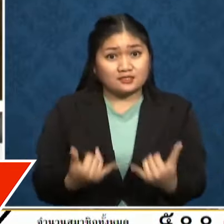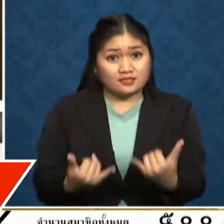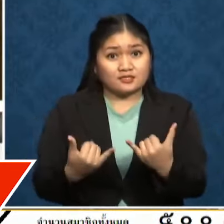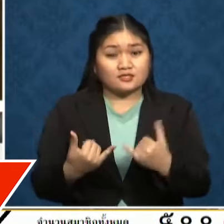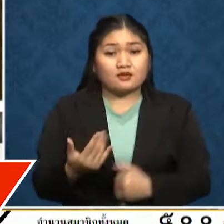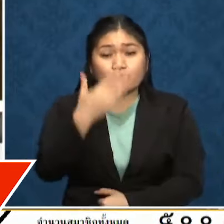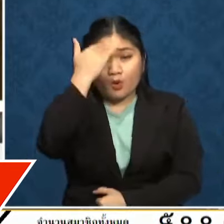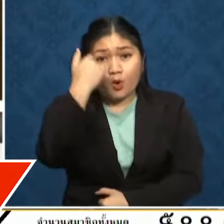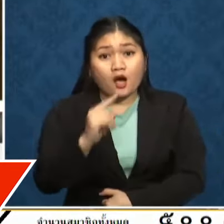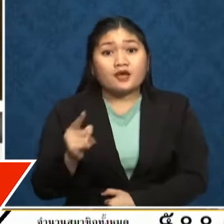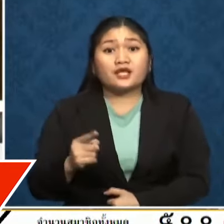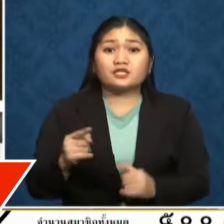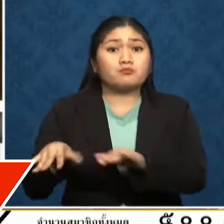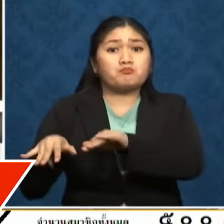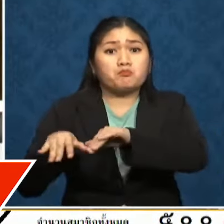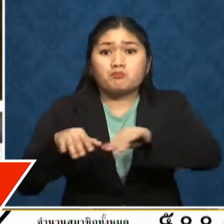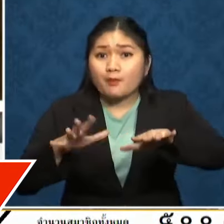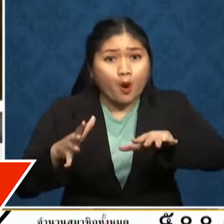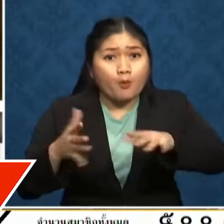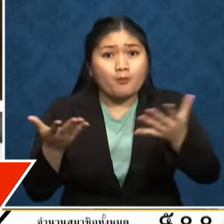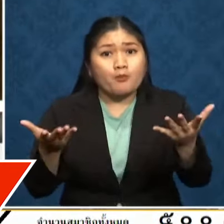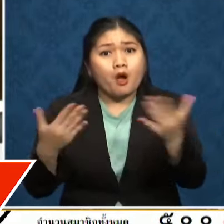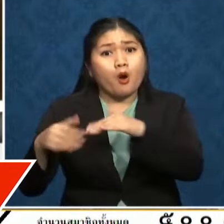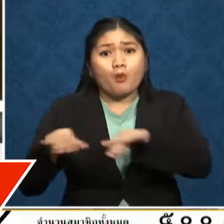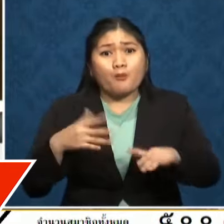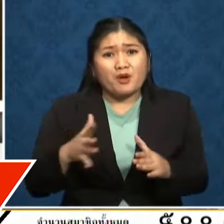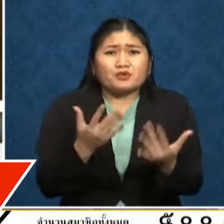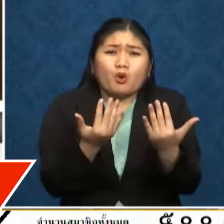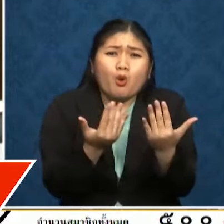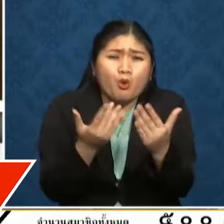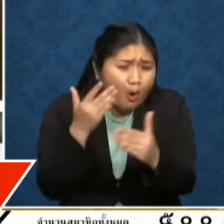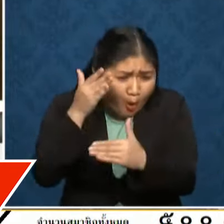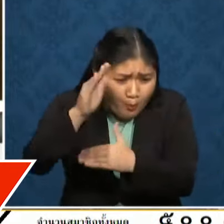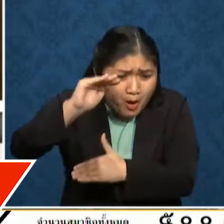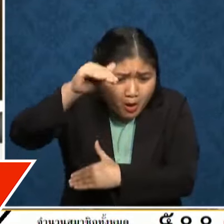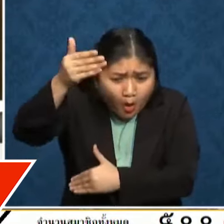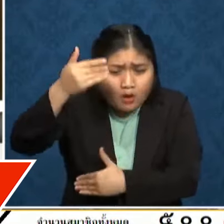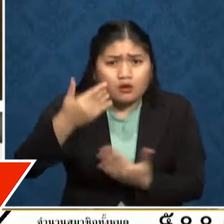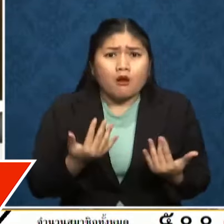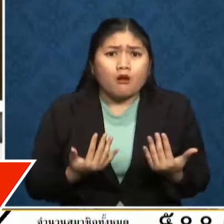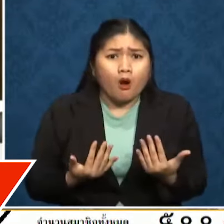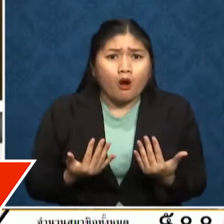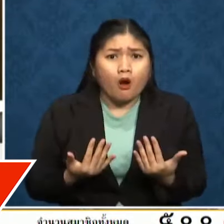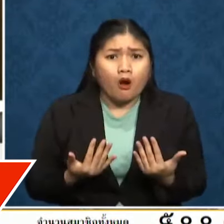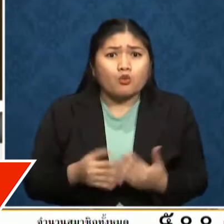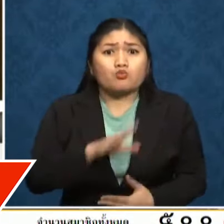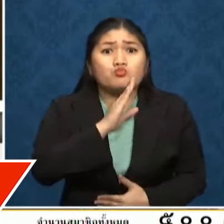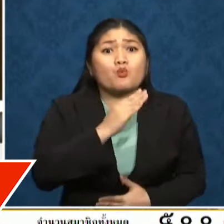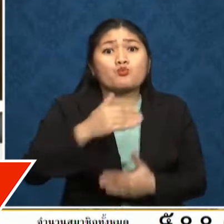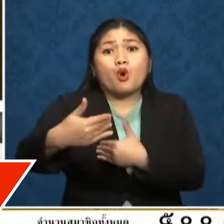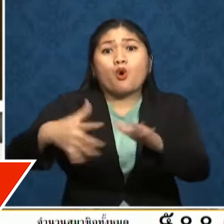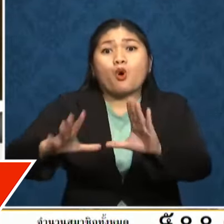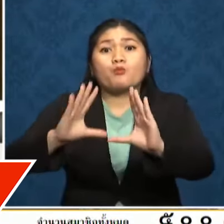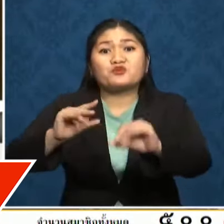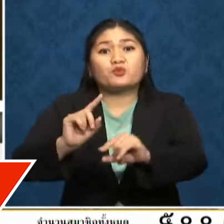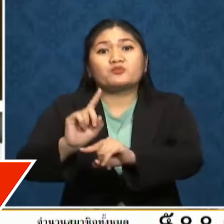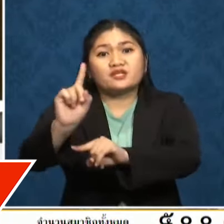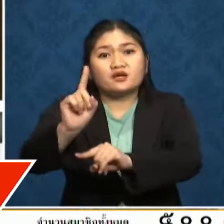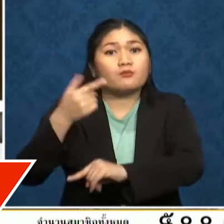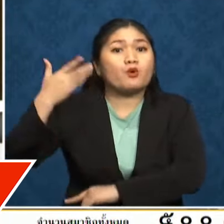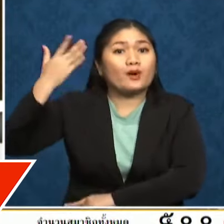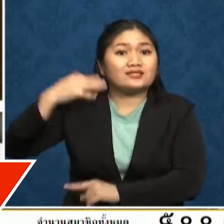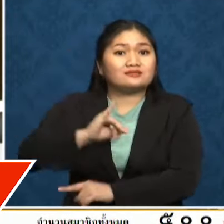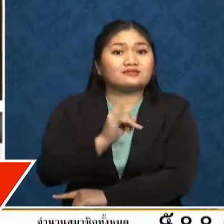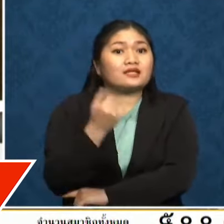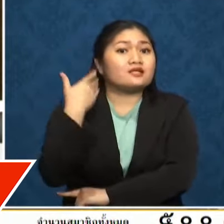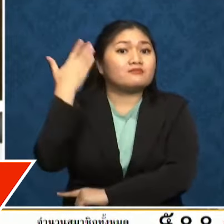าเอ้ยความไม่พร้อมที่ท่านบอกวาต้องขอรอไปก่อนท่านไปพูดในห้องประชุมหนึในวัน deityậ์ที่ผ่านมา